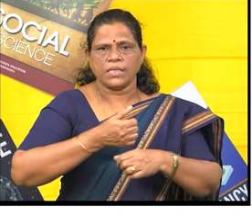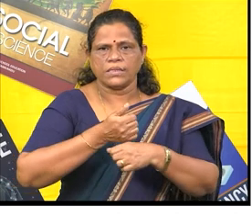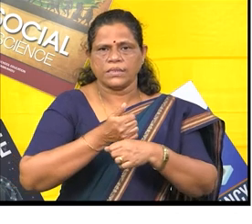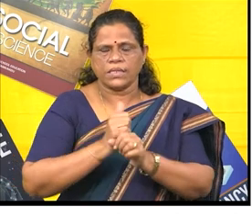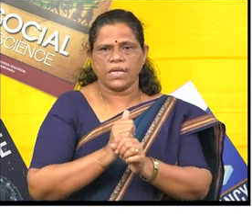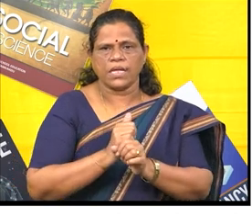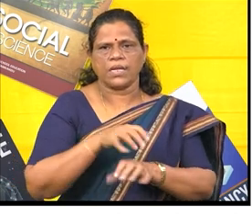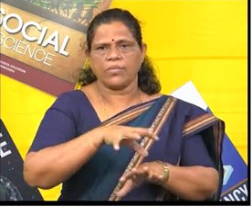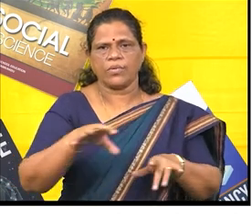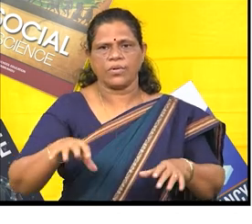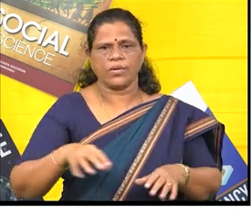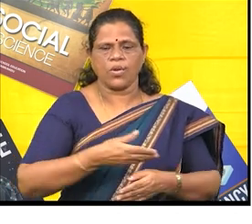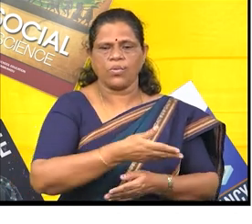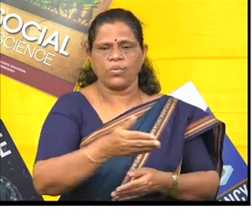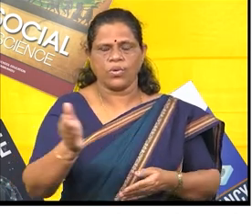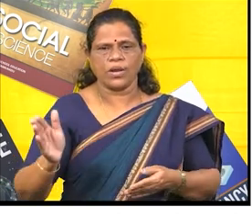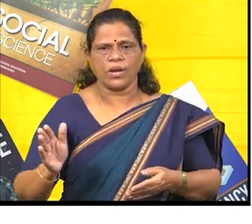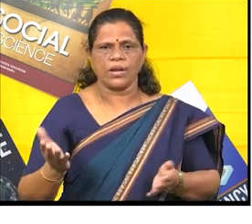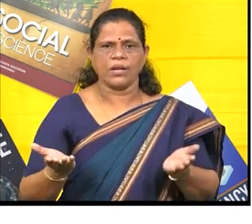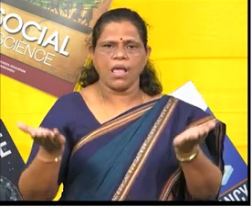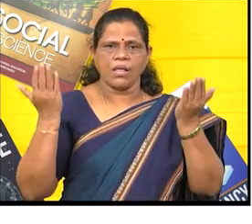செயற்கை பொருட்கள் இப்போ உரங்களாக இருந்தாலும் அதிகப்படியான